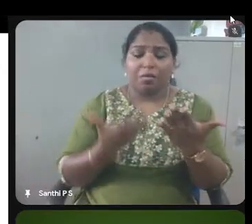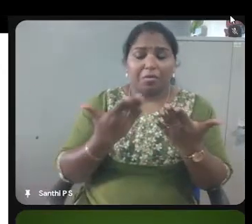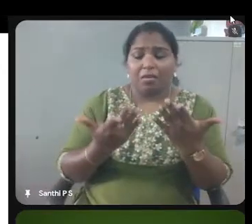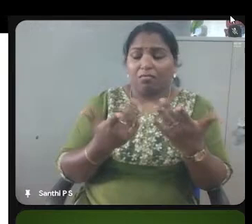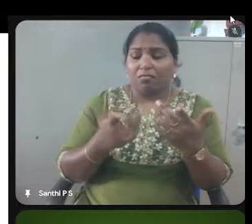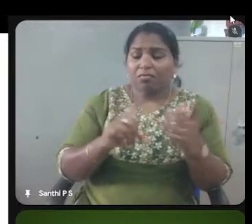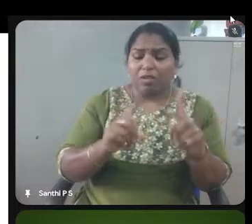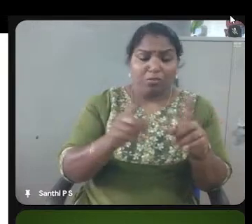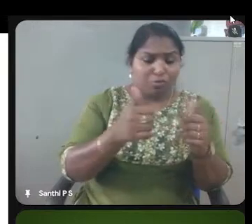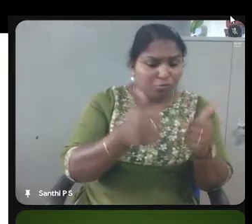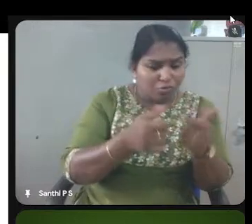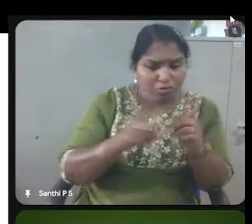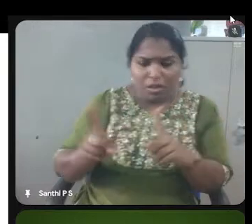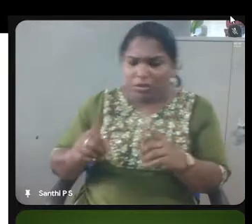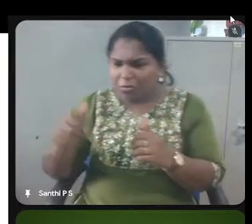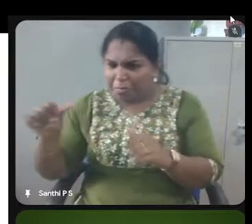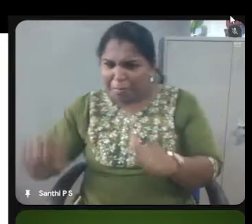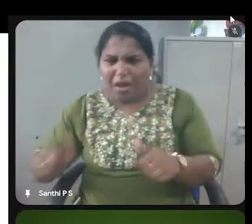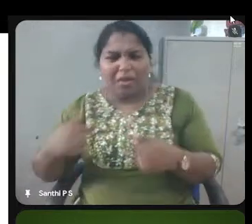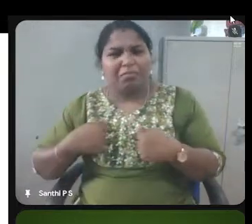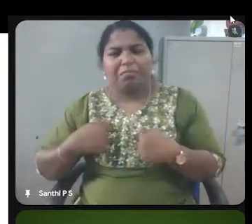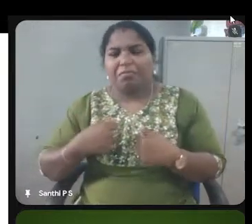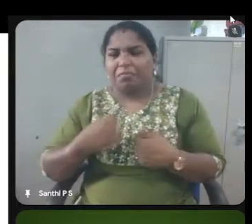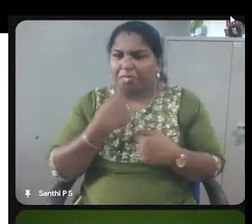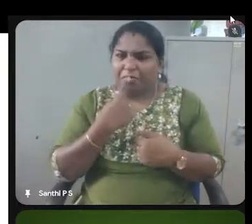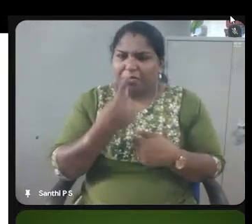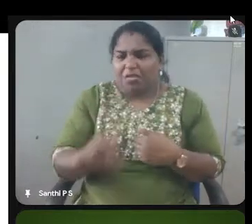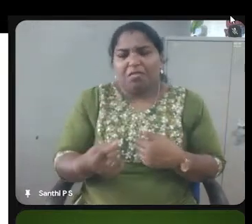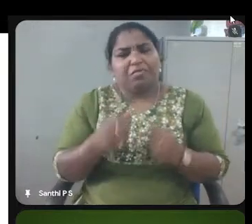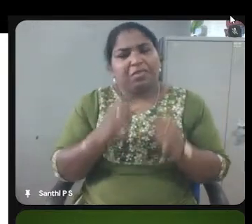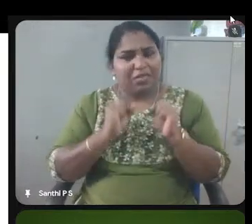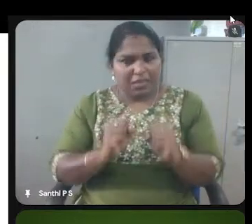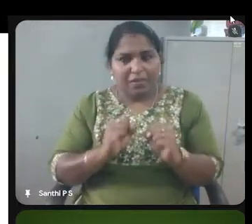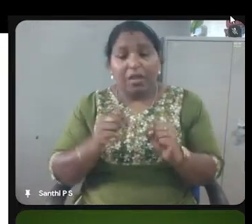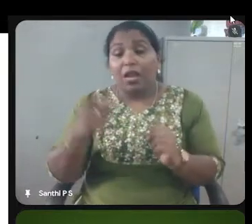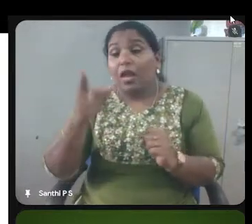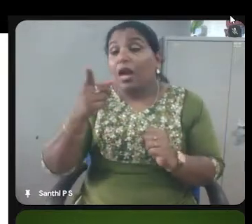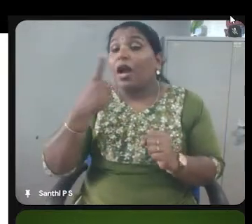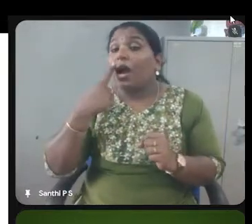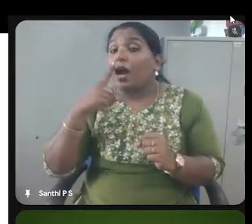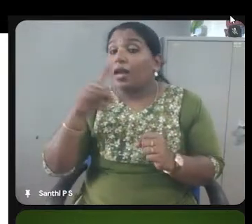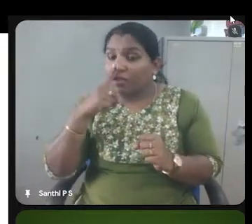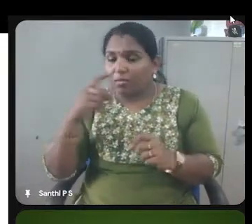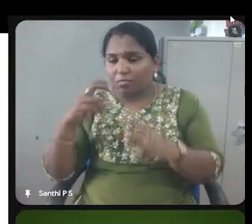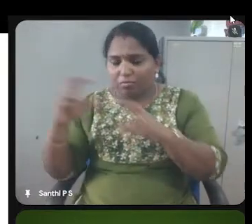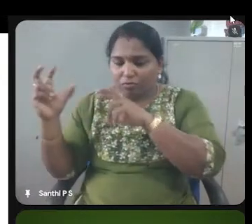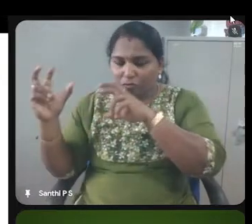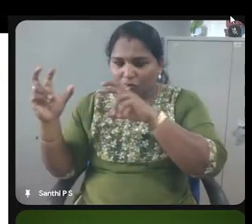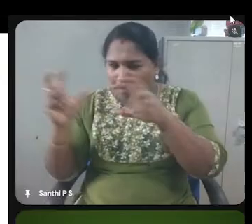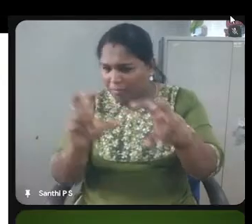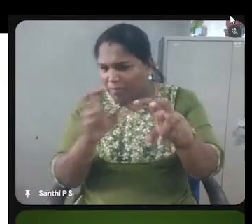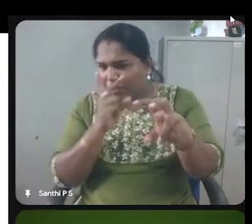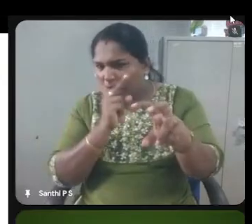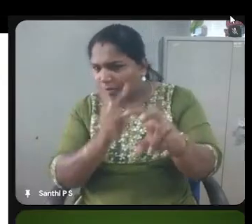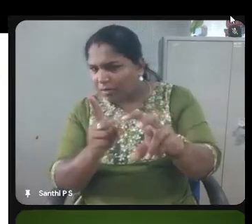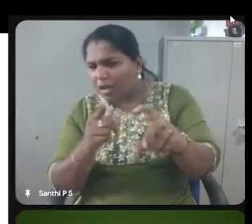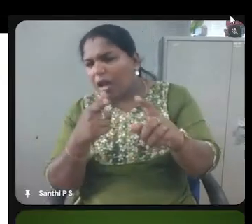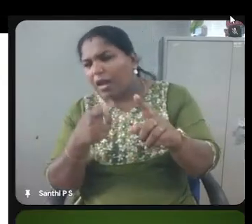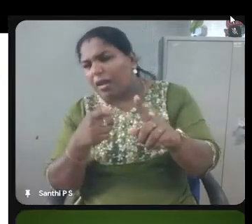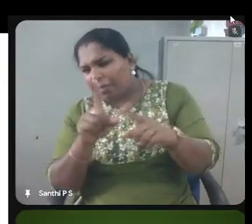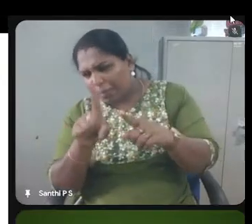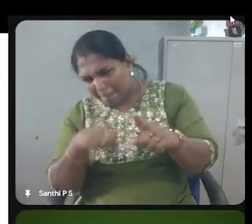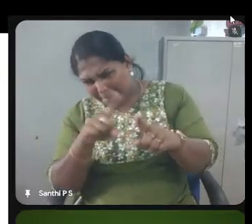പറയാൻ പറ്റത്തില്ല. പക്ഷെ നിങ്ങൾ തന്നെ ഒബ്സർവ് ചെയ്തിട്ട് ആ അനുകരിക്കുന്നത് കറക്റ്റ് ആയിട്ടുള്ള എന്തെങ്കിലും